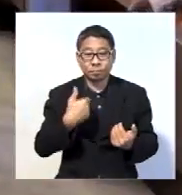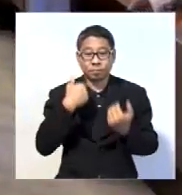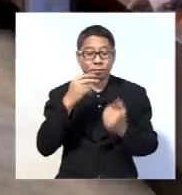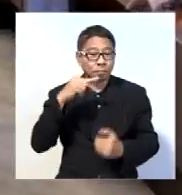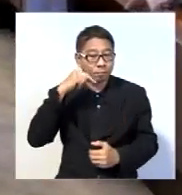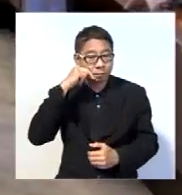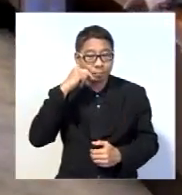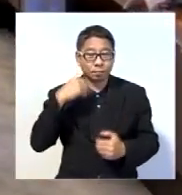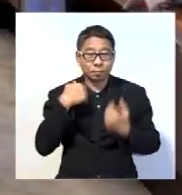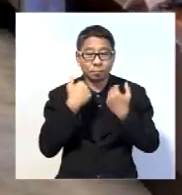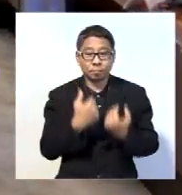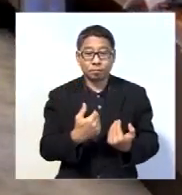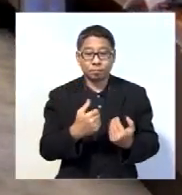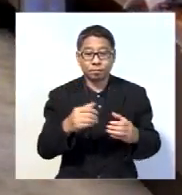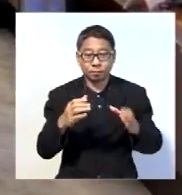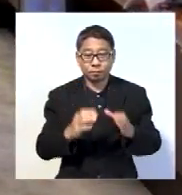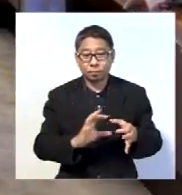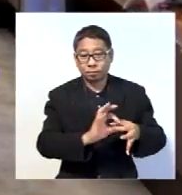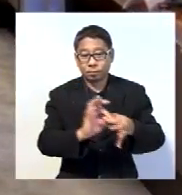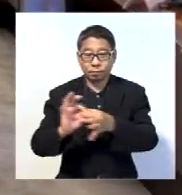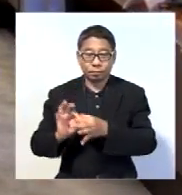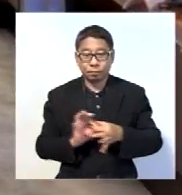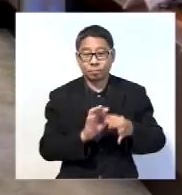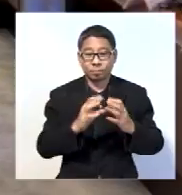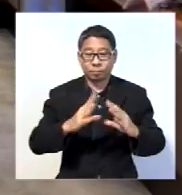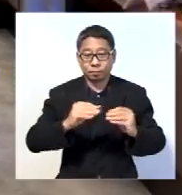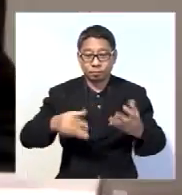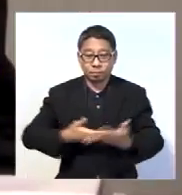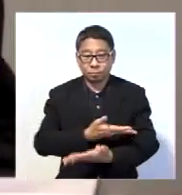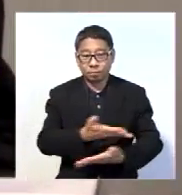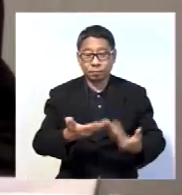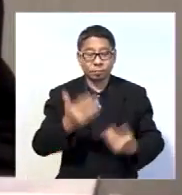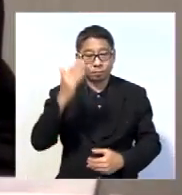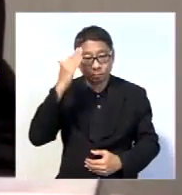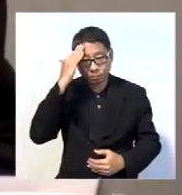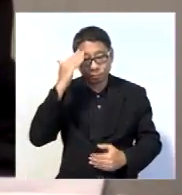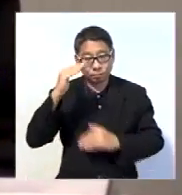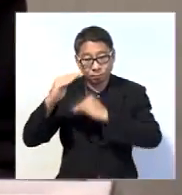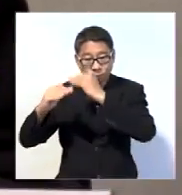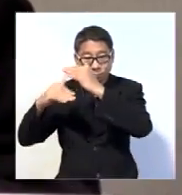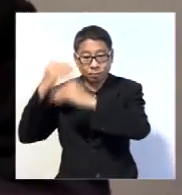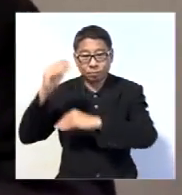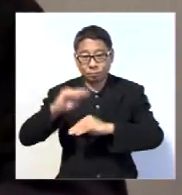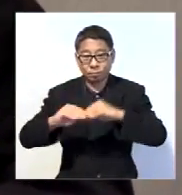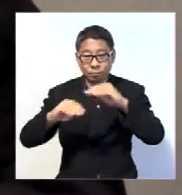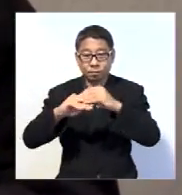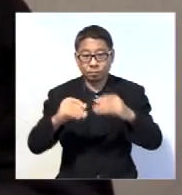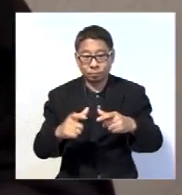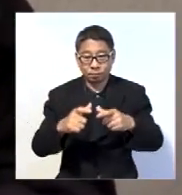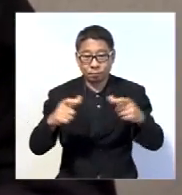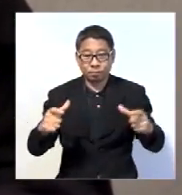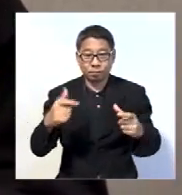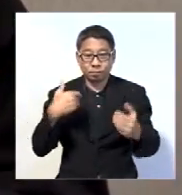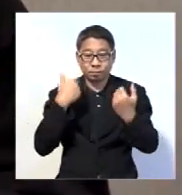ทรัพยากรน้ำแห่งชาติและหน่วยงานที่เกี่ยวข้องเข้าร่วมประชุมได้รับทราบความก้าวหน้าโครงการขนาด